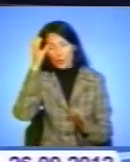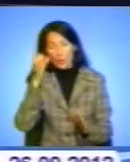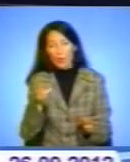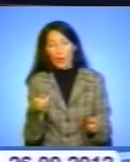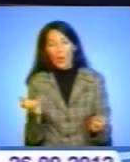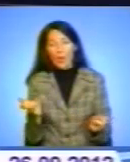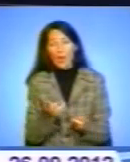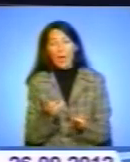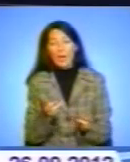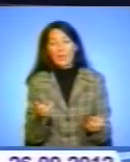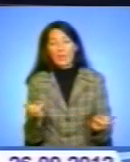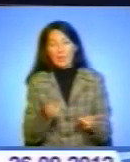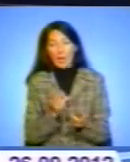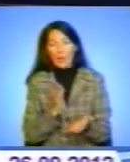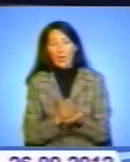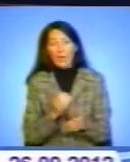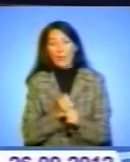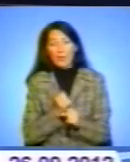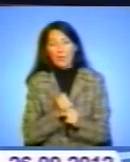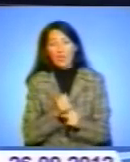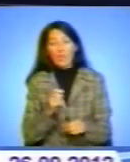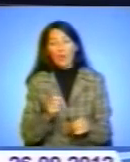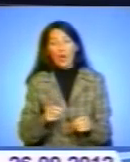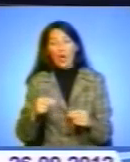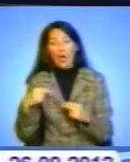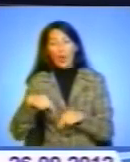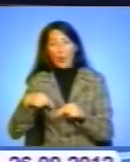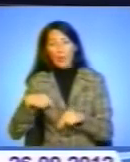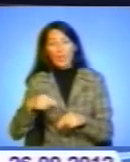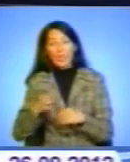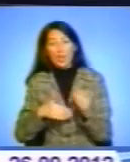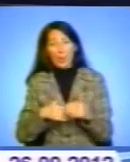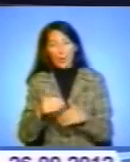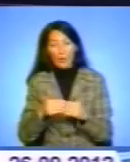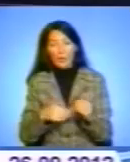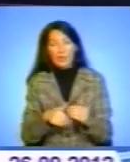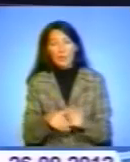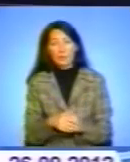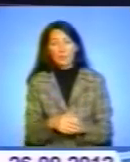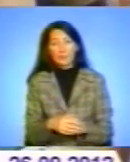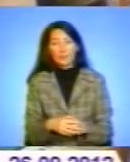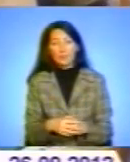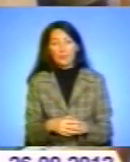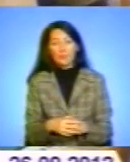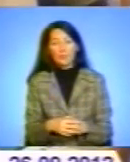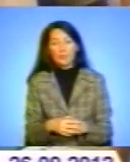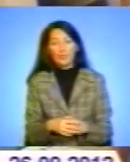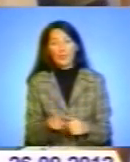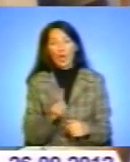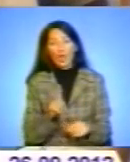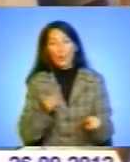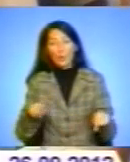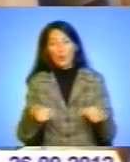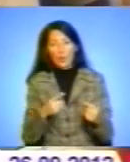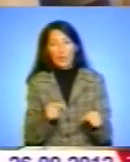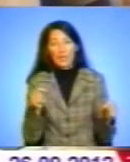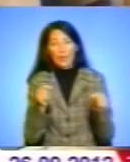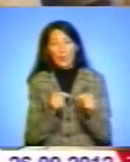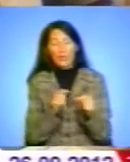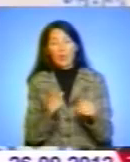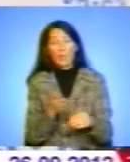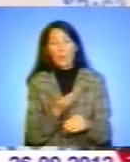потреба працівників робітничих професій. Про це та інше дивіться у наступному сюжеті. Щоб створити відповідність між